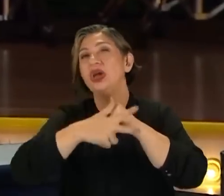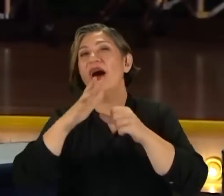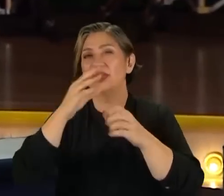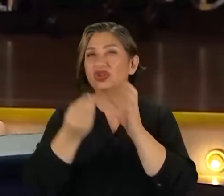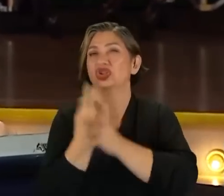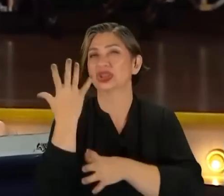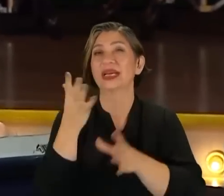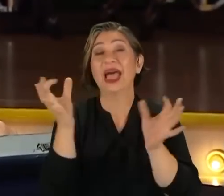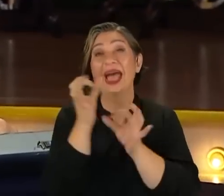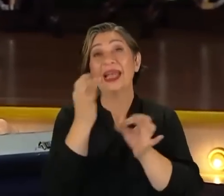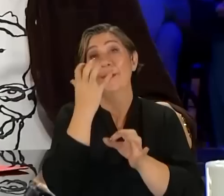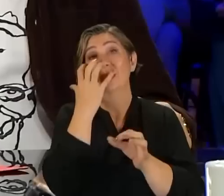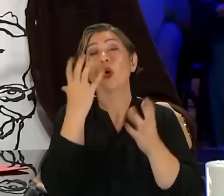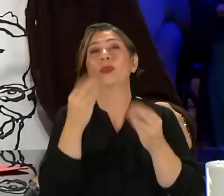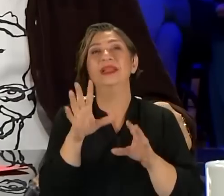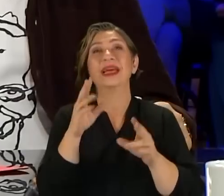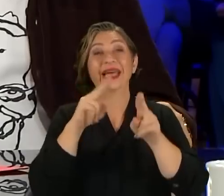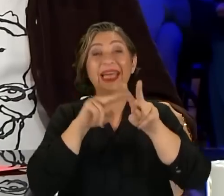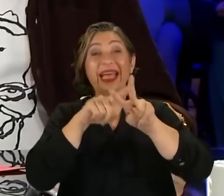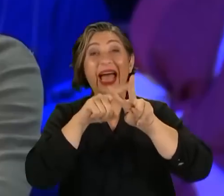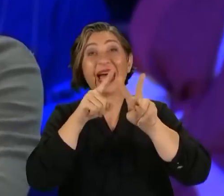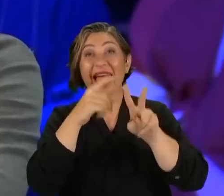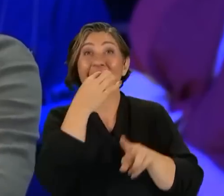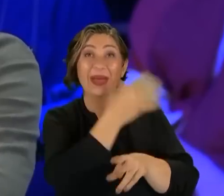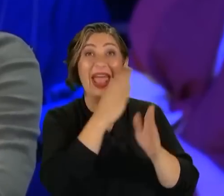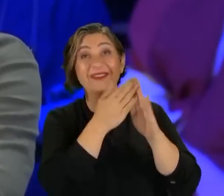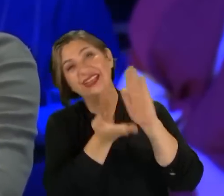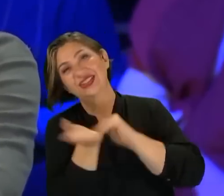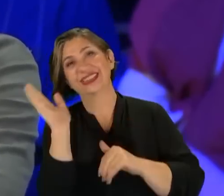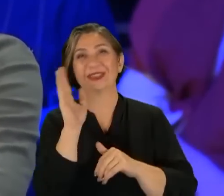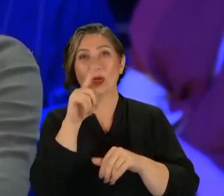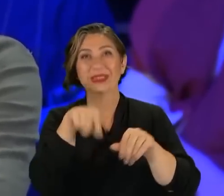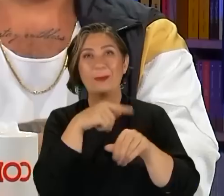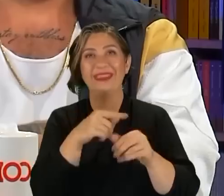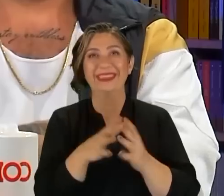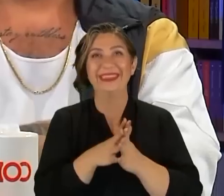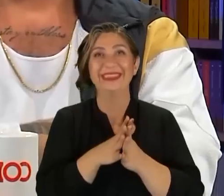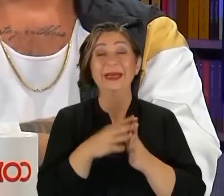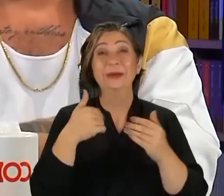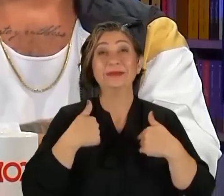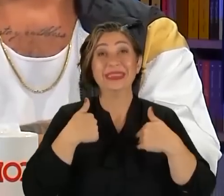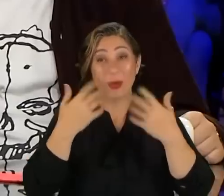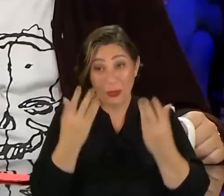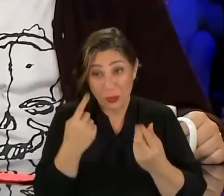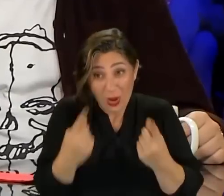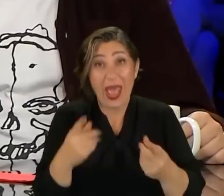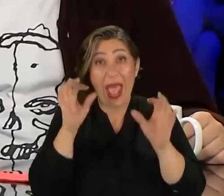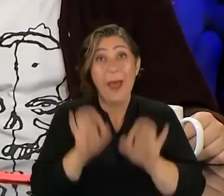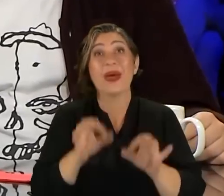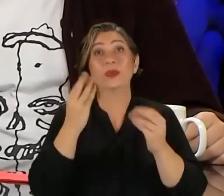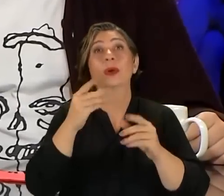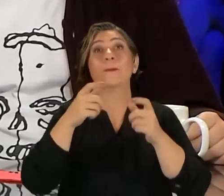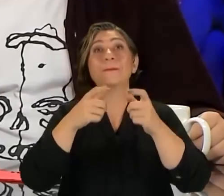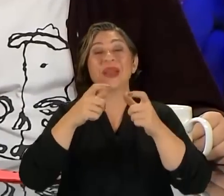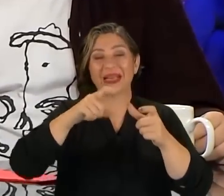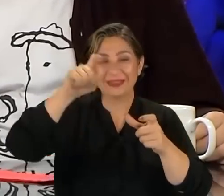plakla birlikte. Daha erken bekliyorduk da olmadı. En azından Kaan'a haber verirseniz evden çıksın o gün. Ya bize kalsa hemen çıksın da biraz uzadı öyle